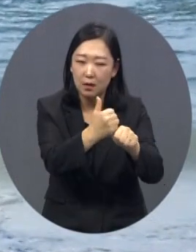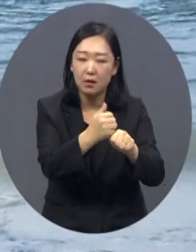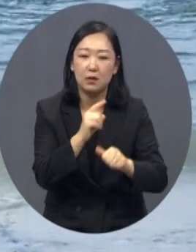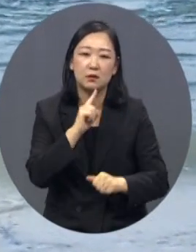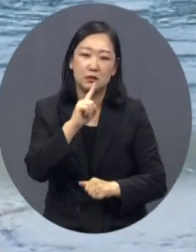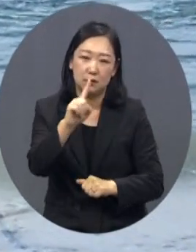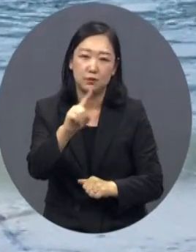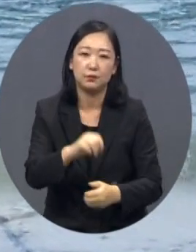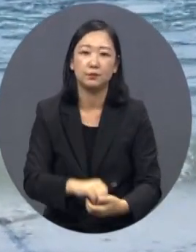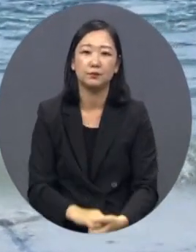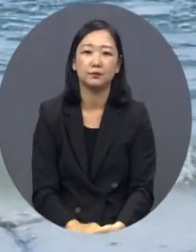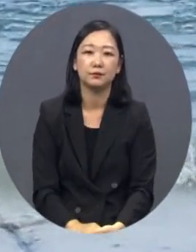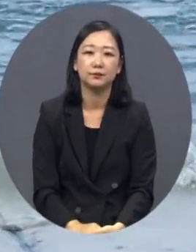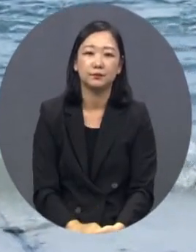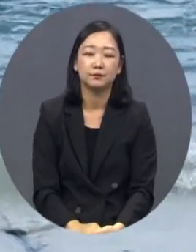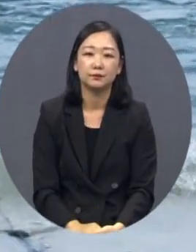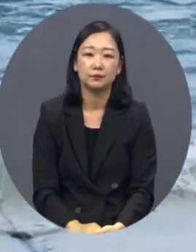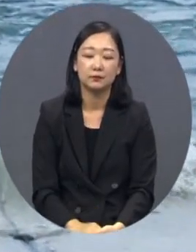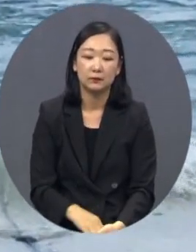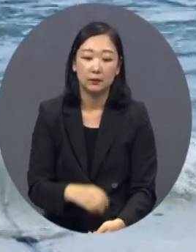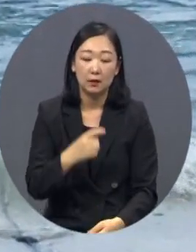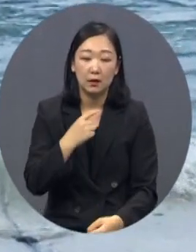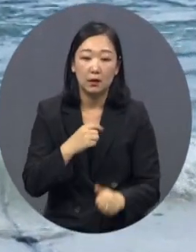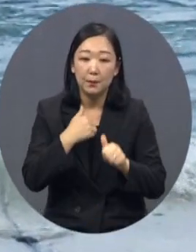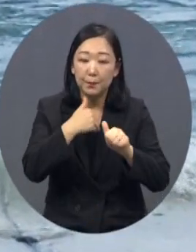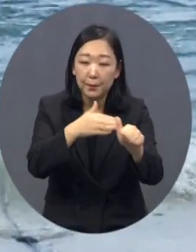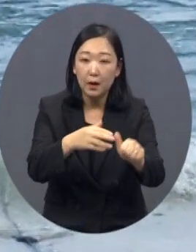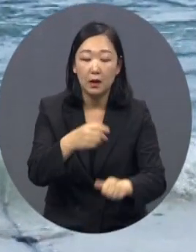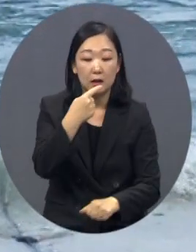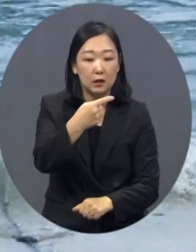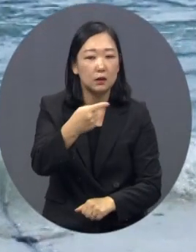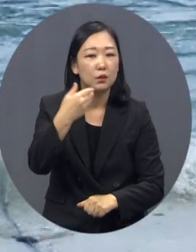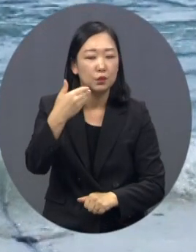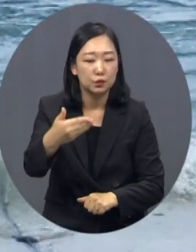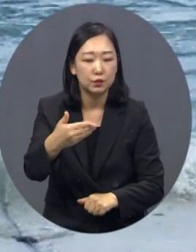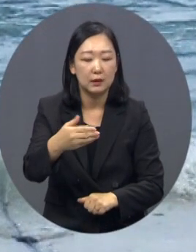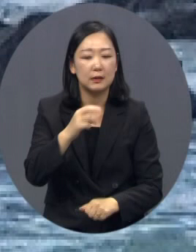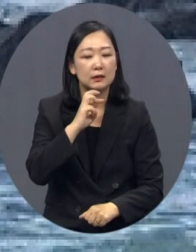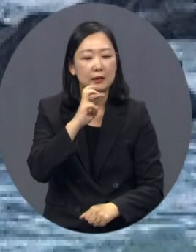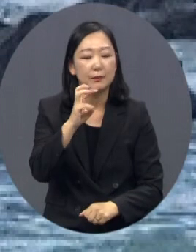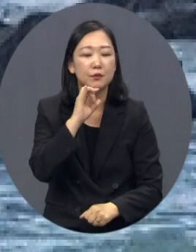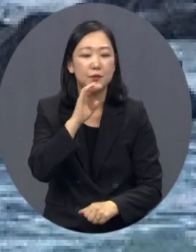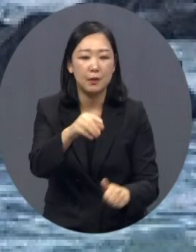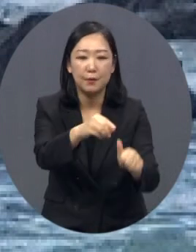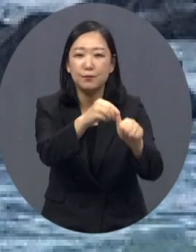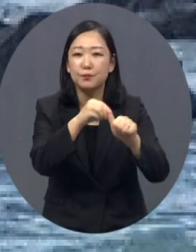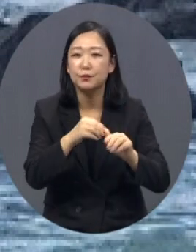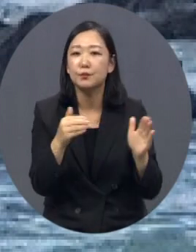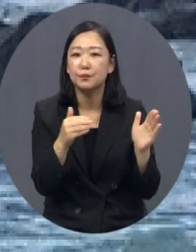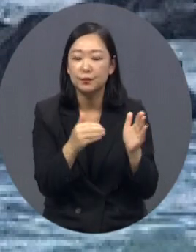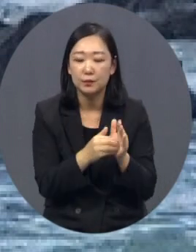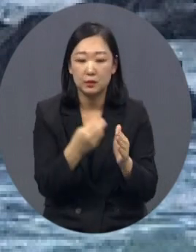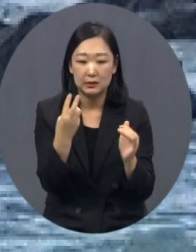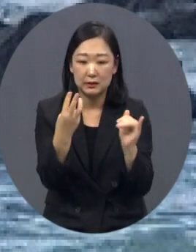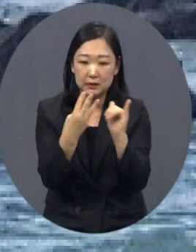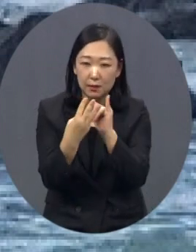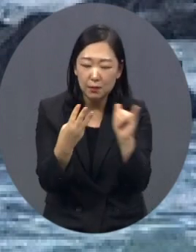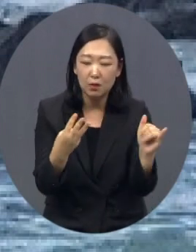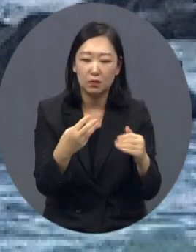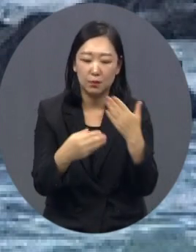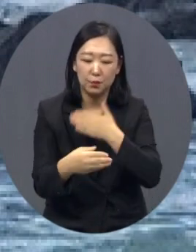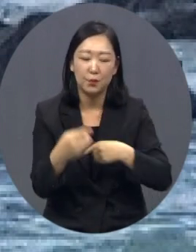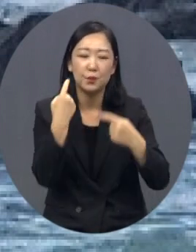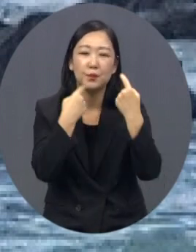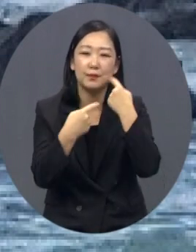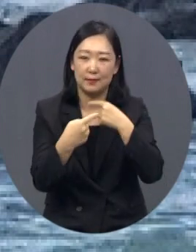신고가 들어왔습니다 이들은 신고를 받고 출동한 119에 의해 30분 만에 구조됐으며 세명이 찰과상을